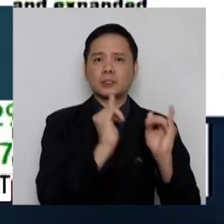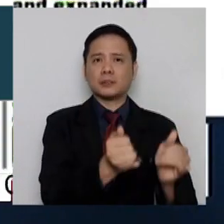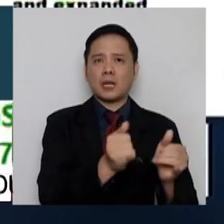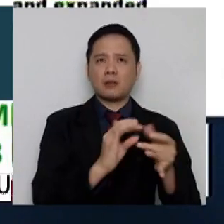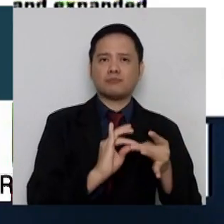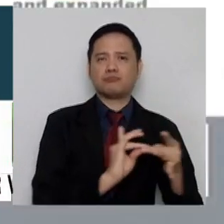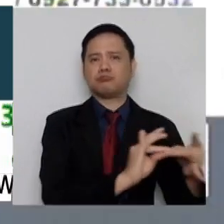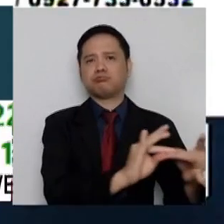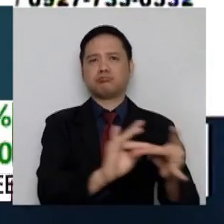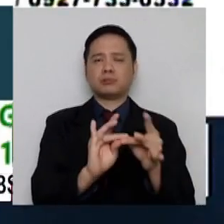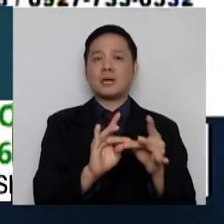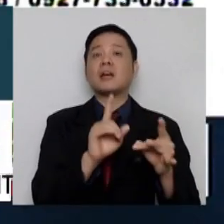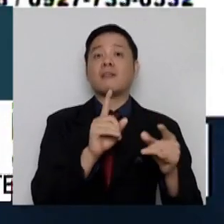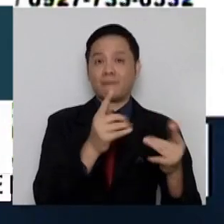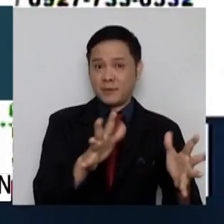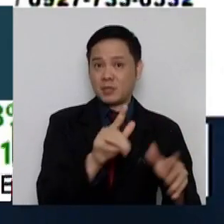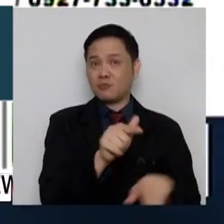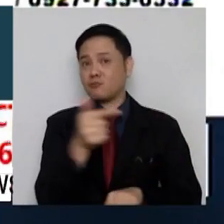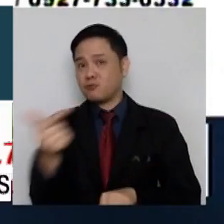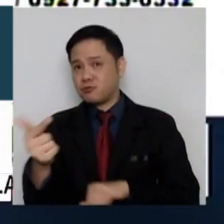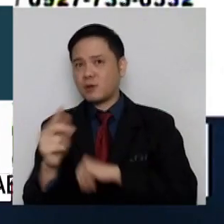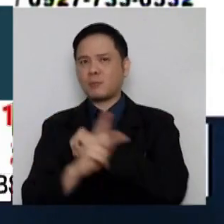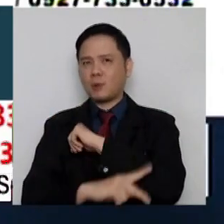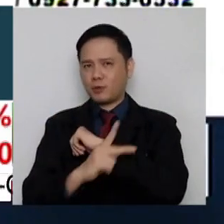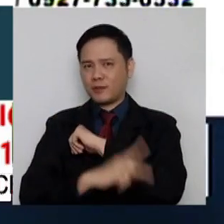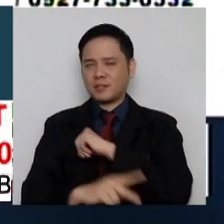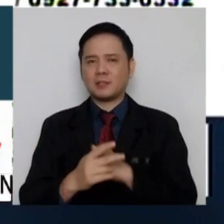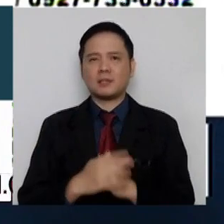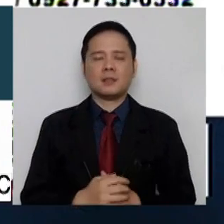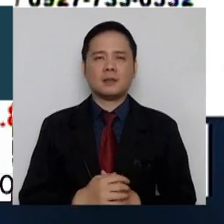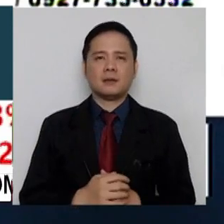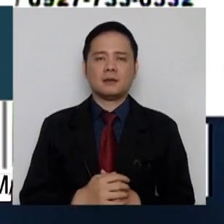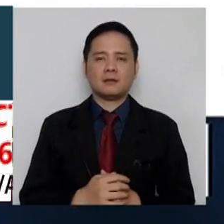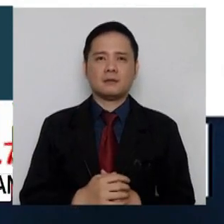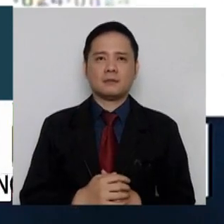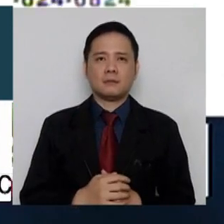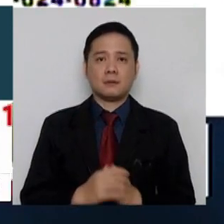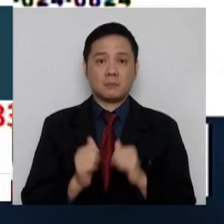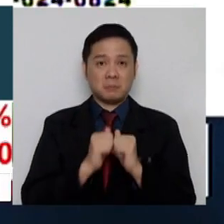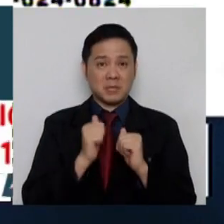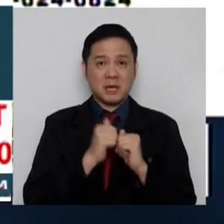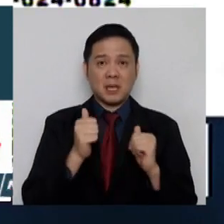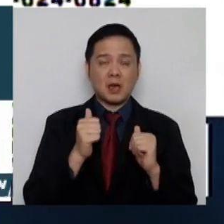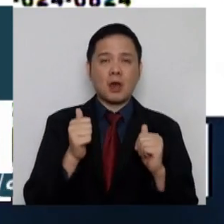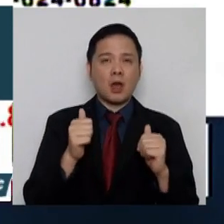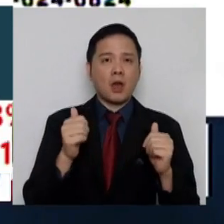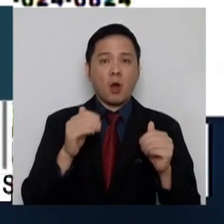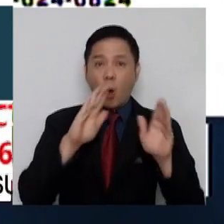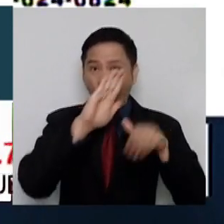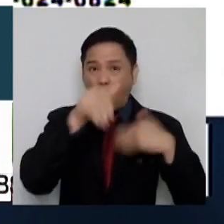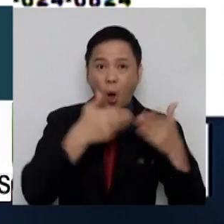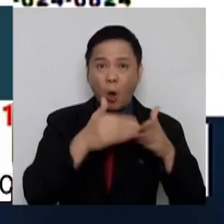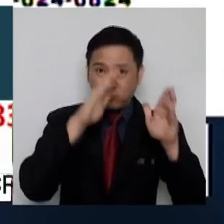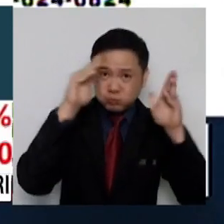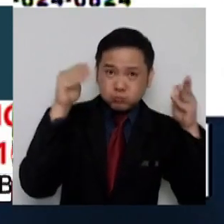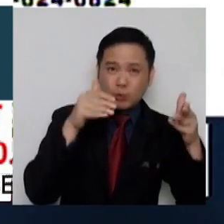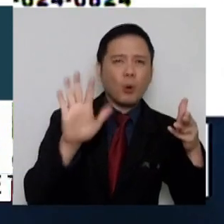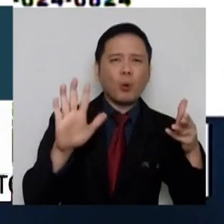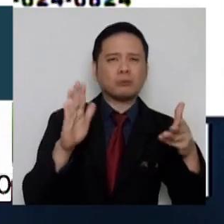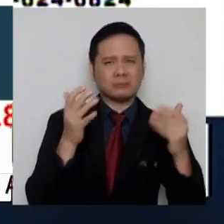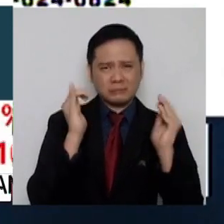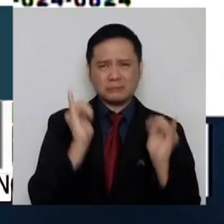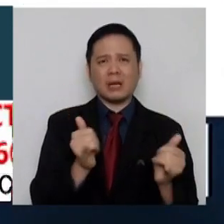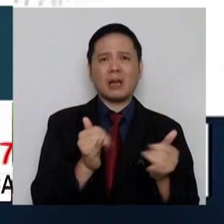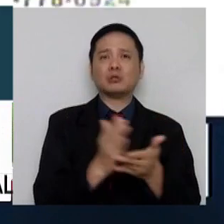mga probinsya. It goes without saying, of course, that hindi naman tayo nawawala ng focus dito na yung mga sobrang tulong natin, kung merong